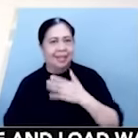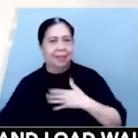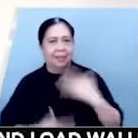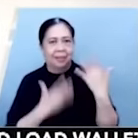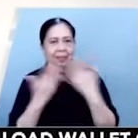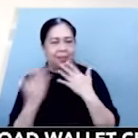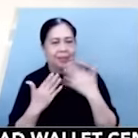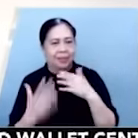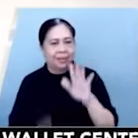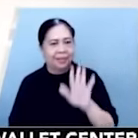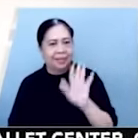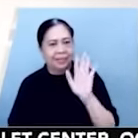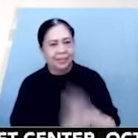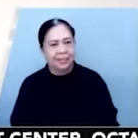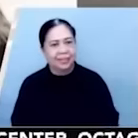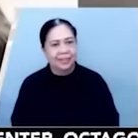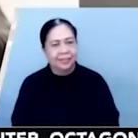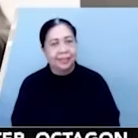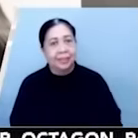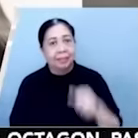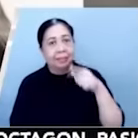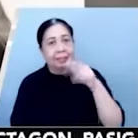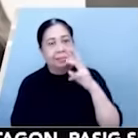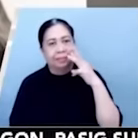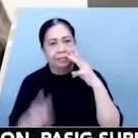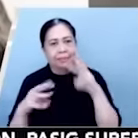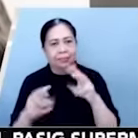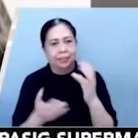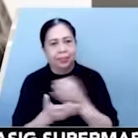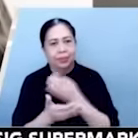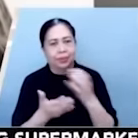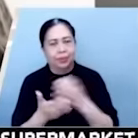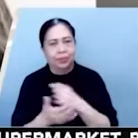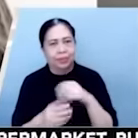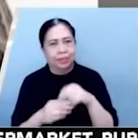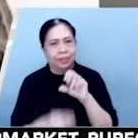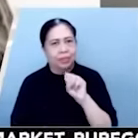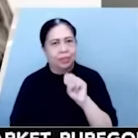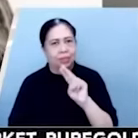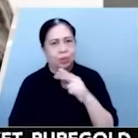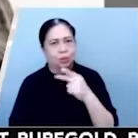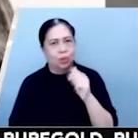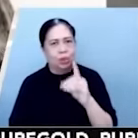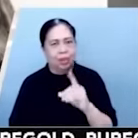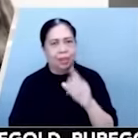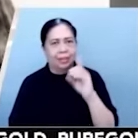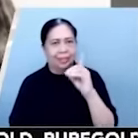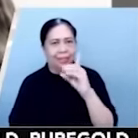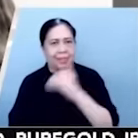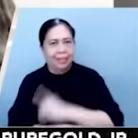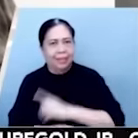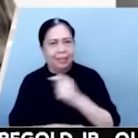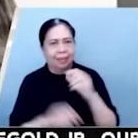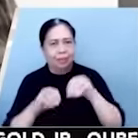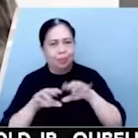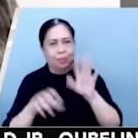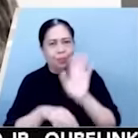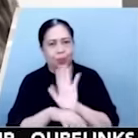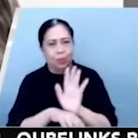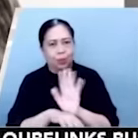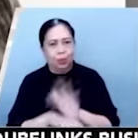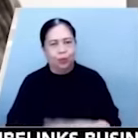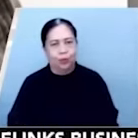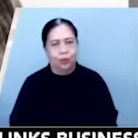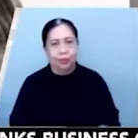Weverse post. Sa April, mapapanood na ang concert movie ni Suga na D-Day the Movie. Ni-release naman kahapon ang concept pictures